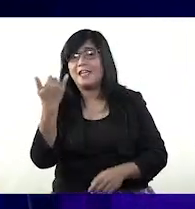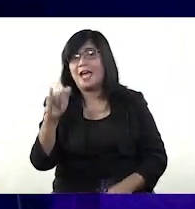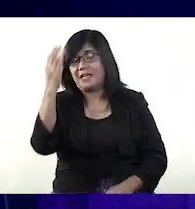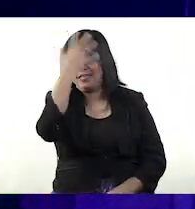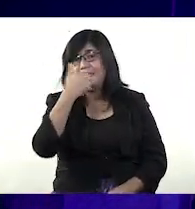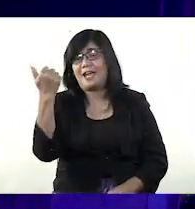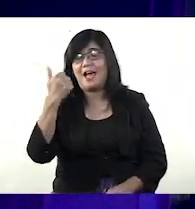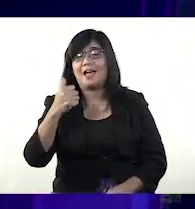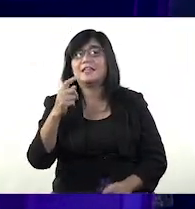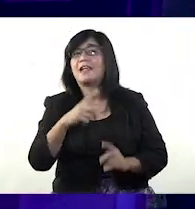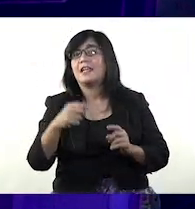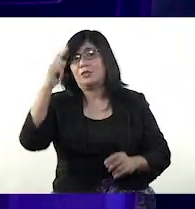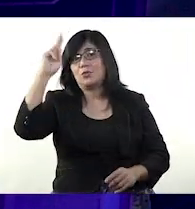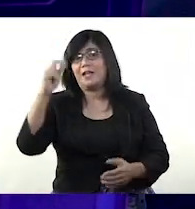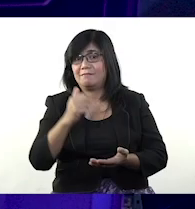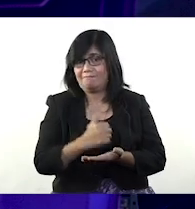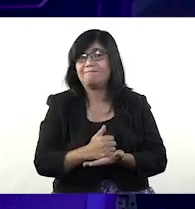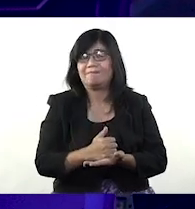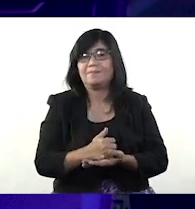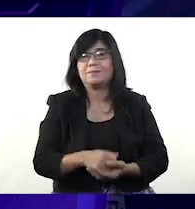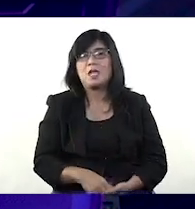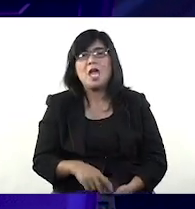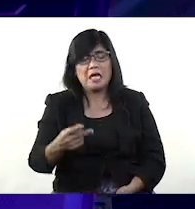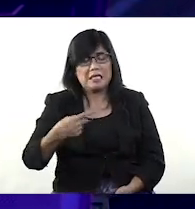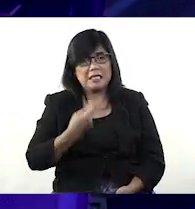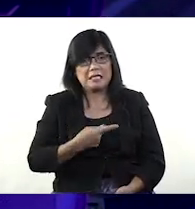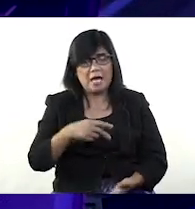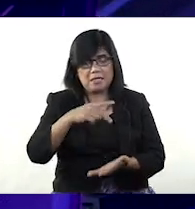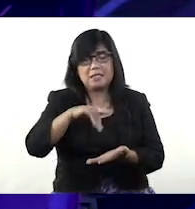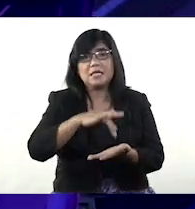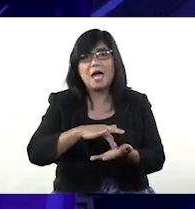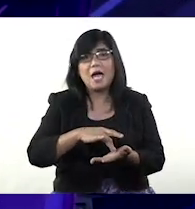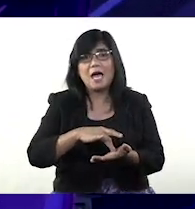kasih runtuhan Ayo kita ditengah lingkungan